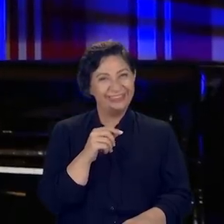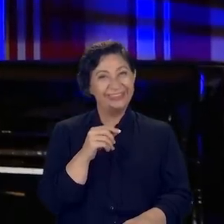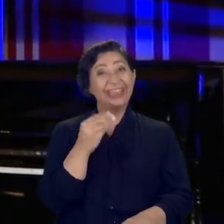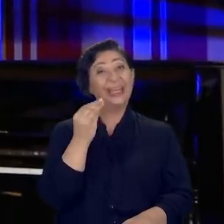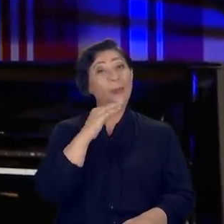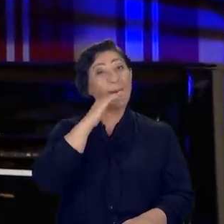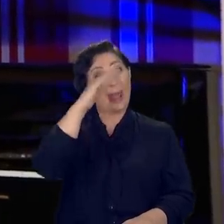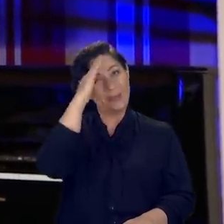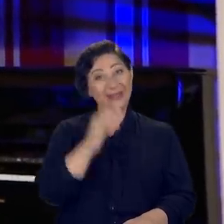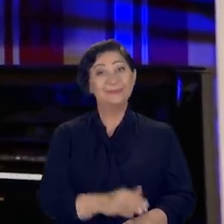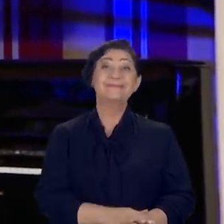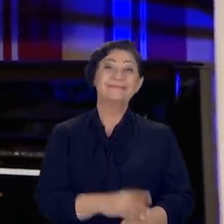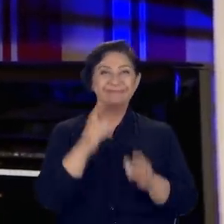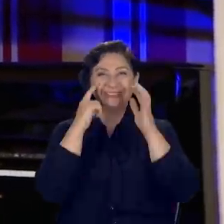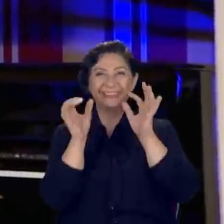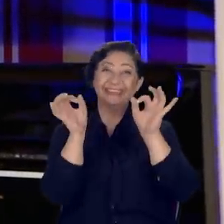İyi bayramlar.